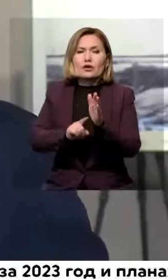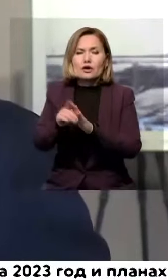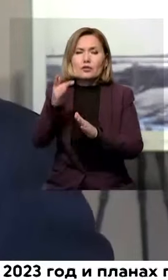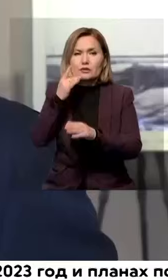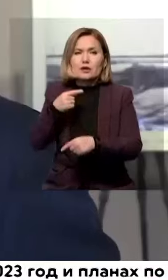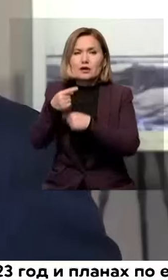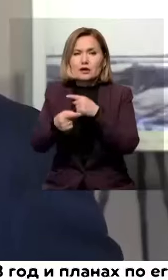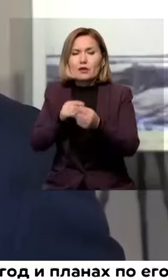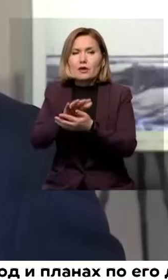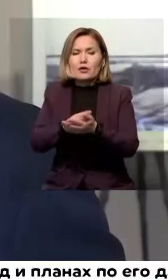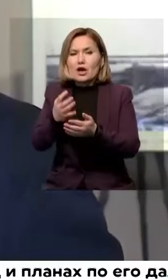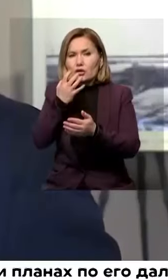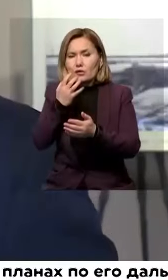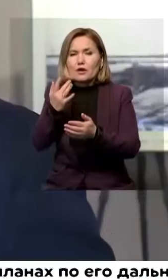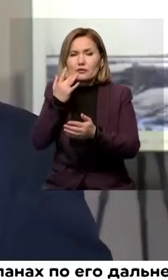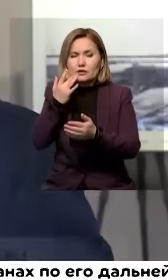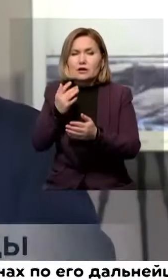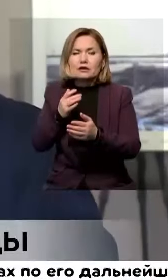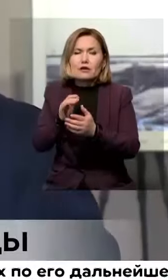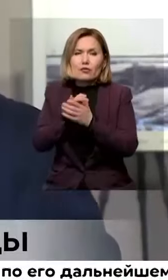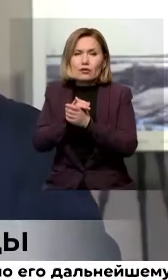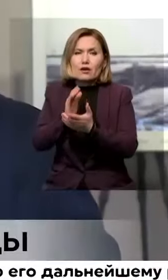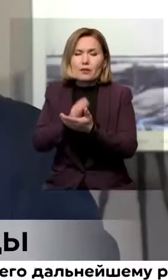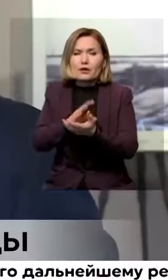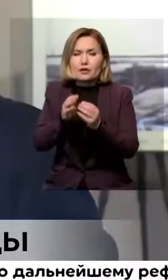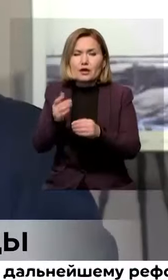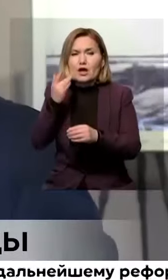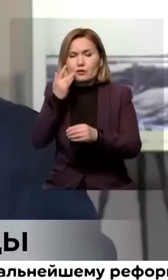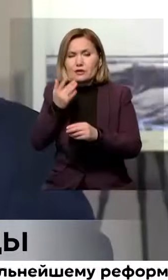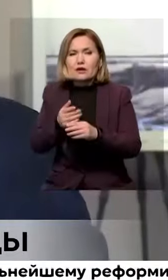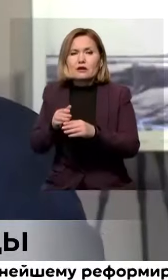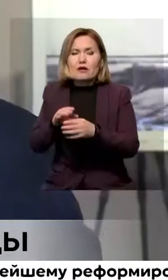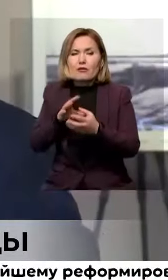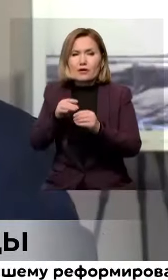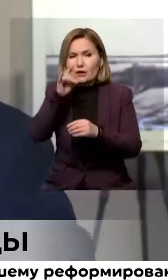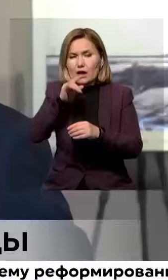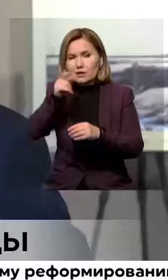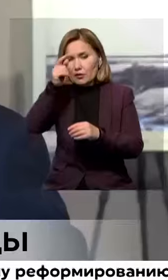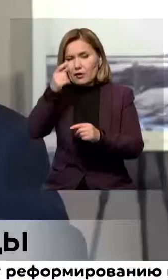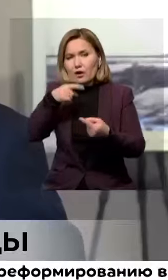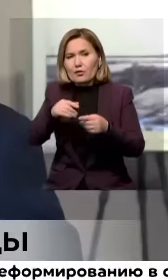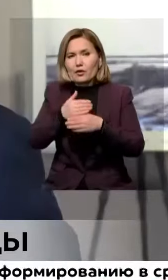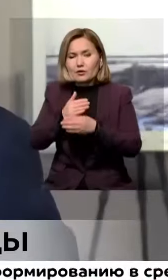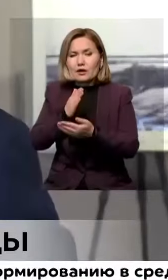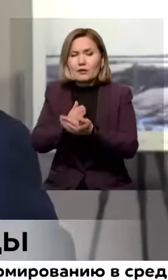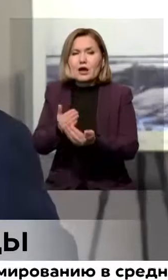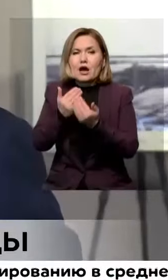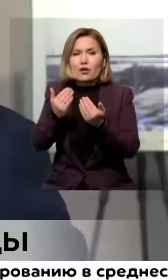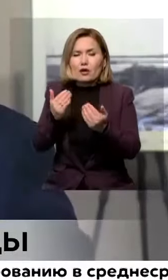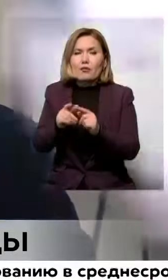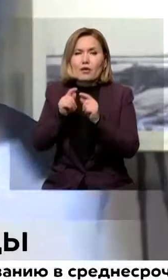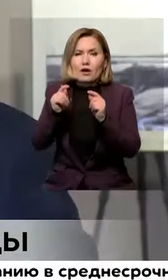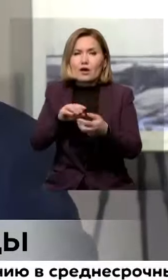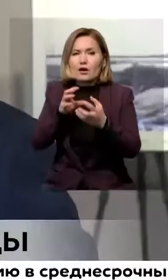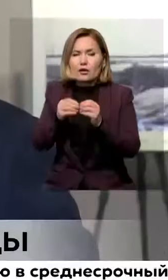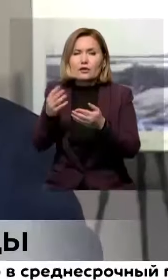оған дейін де өте жылы болған. Ынтымағымыз әрдайым берік, қайғыда да қуанышта да бірге болуға ұмтылдық. Және осы көрме Чаннаккале жеңісін ғана емес,